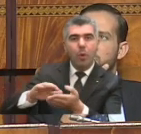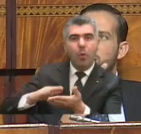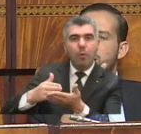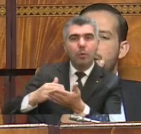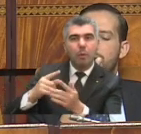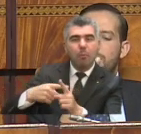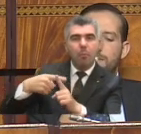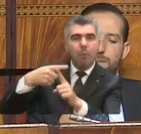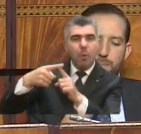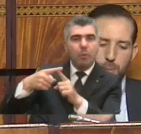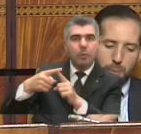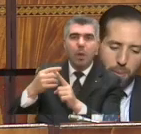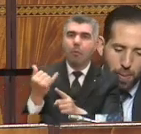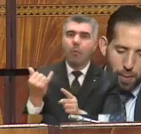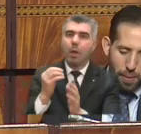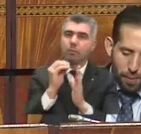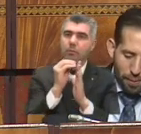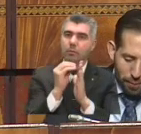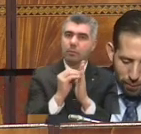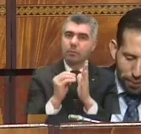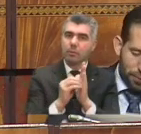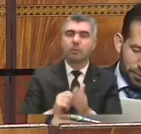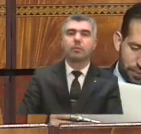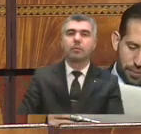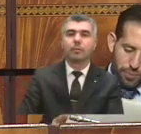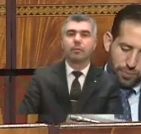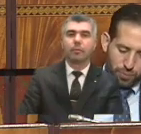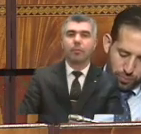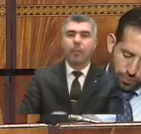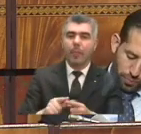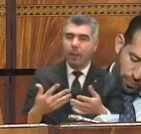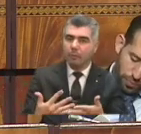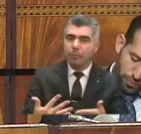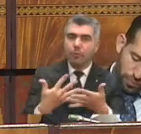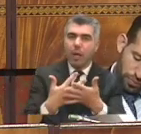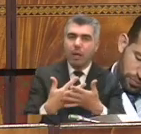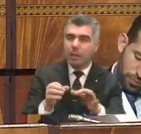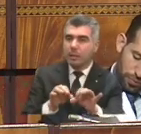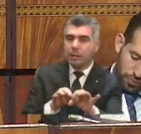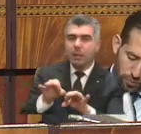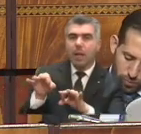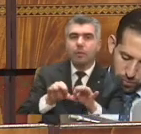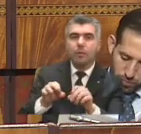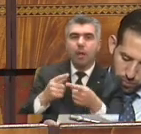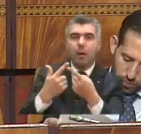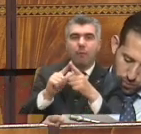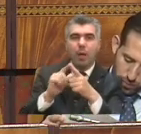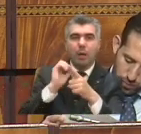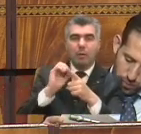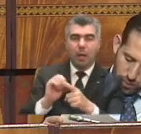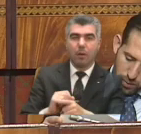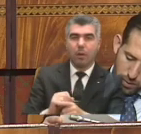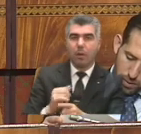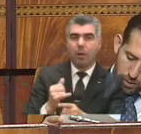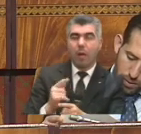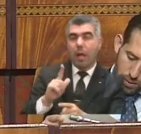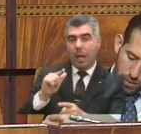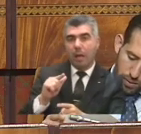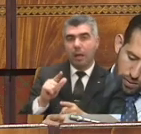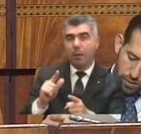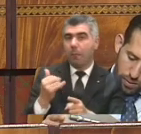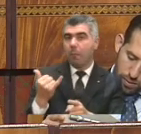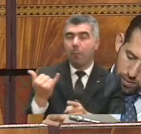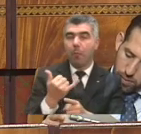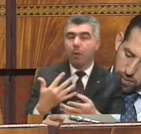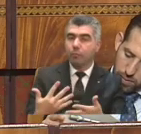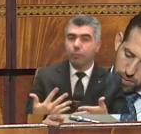ببلوغ هذه الأهداف وتطوير شراكات استراتيجية متعددة الأطراف، ومن بينها تعزيز